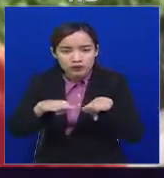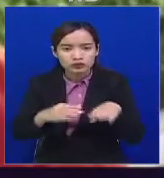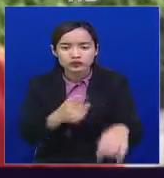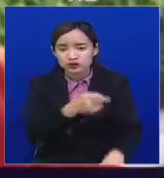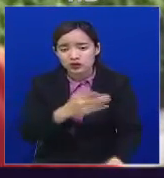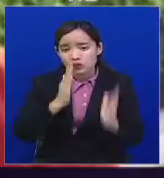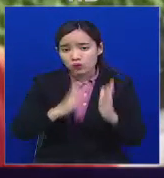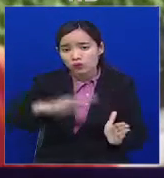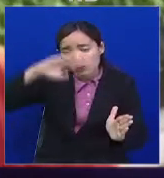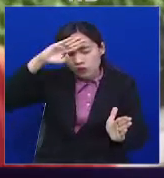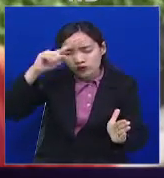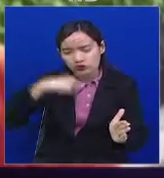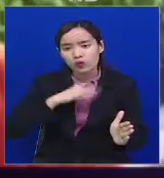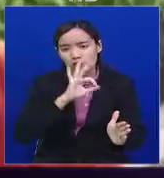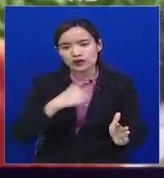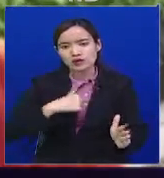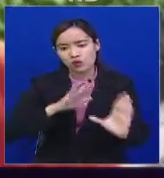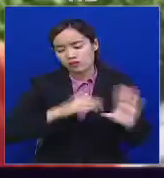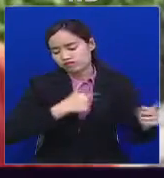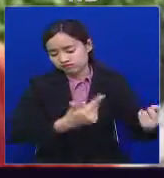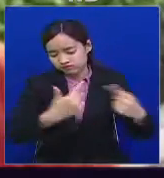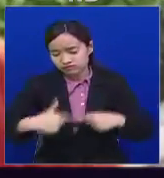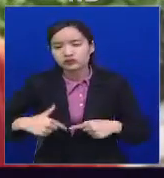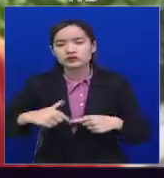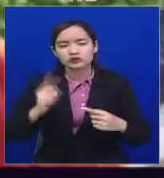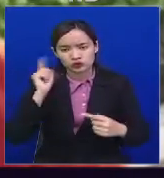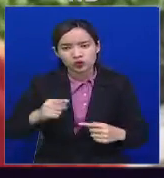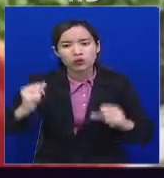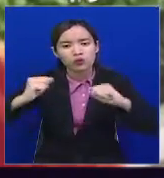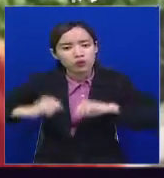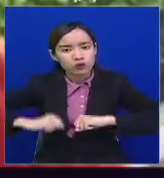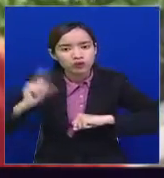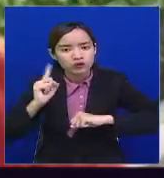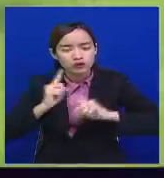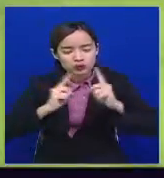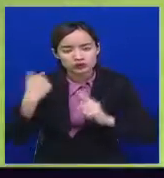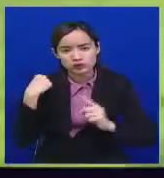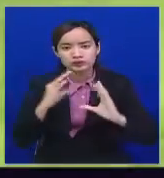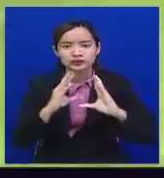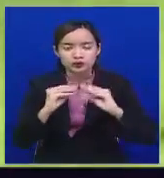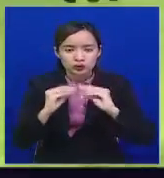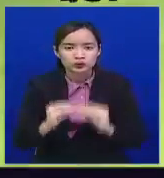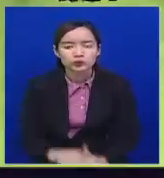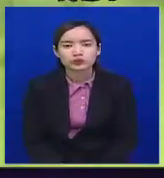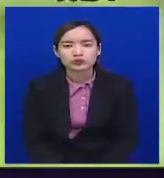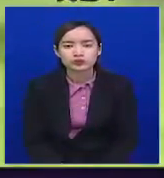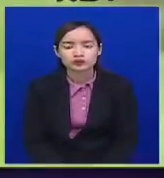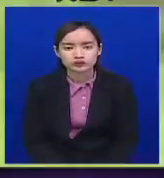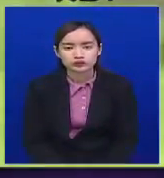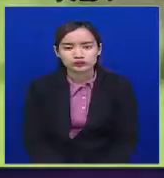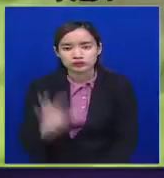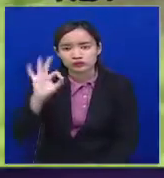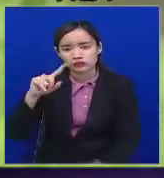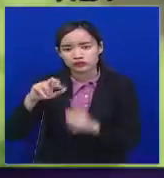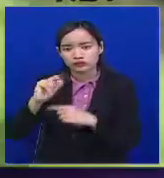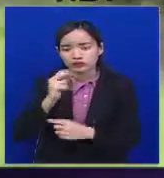ะดวกใจที่จะเดินทางมาเพราะฉะนั้นเราก็จะต้องทำข้อตกลงแล้วก็ต้องมีการประชุมวาง ไม่เพียงแต่ผู้ติดฝิ่นในพื้นที่อำเ